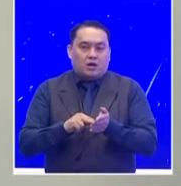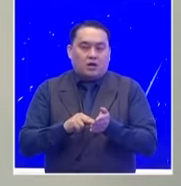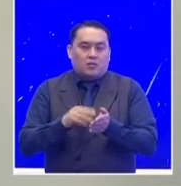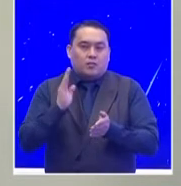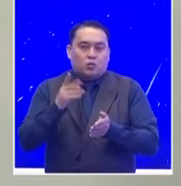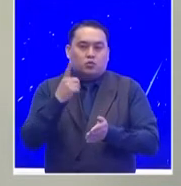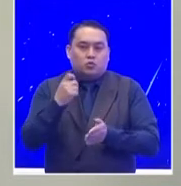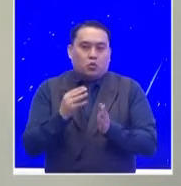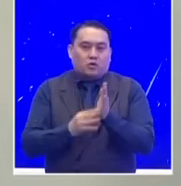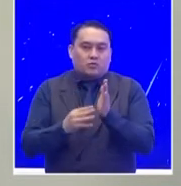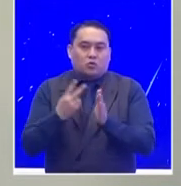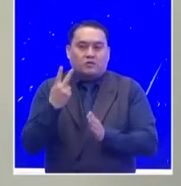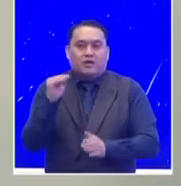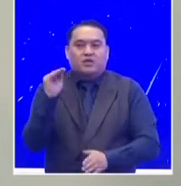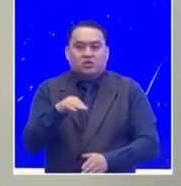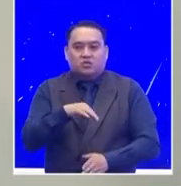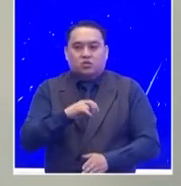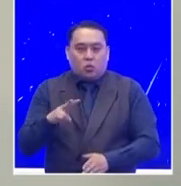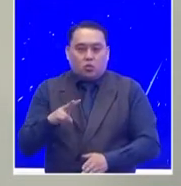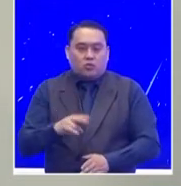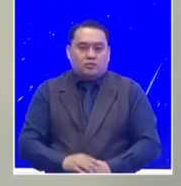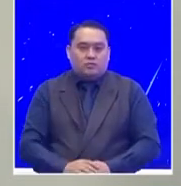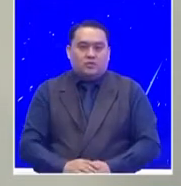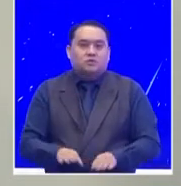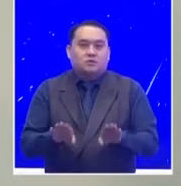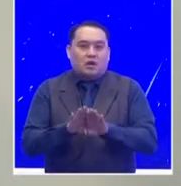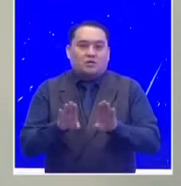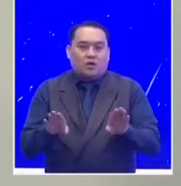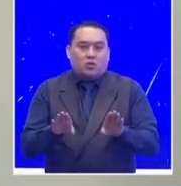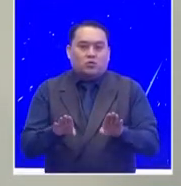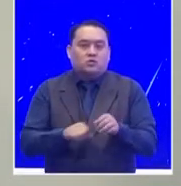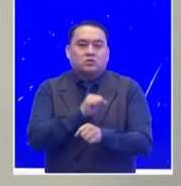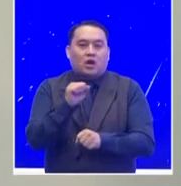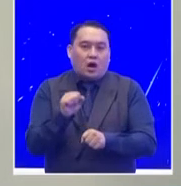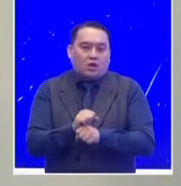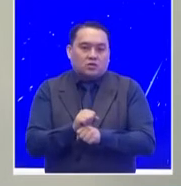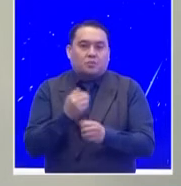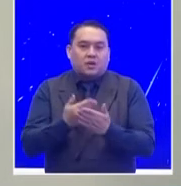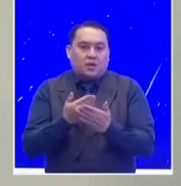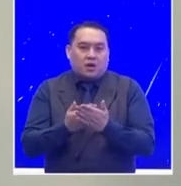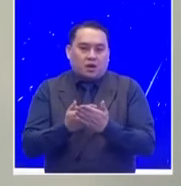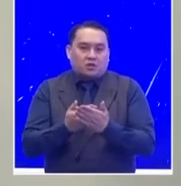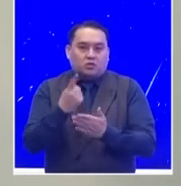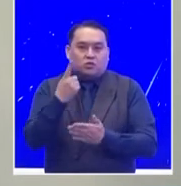составлять 192 тысяч тонн за тонну. Соответственно, на станциях разлива это где-то порядка